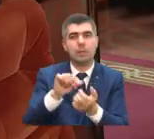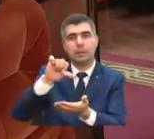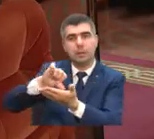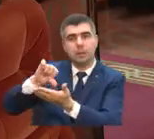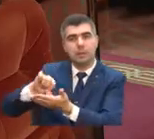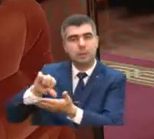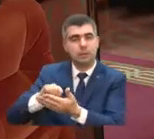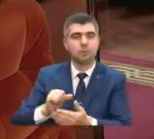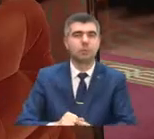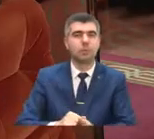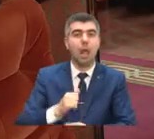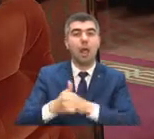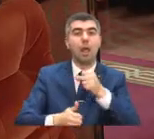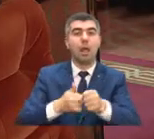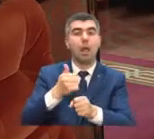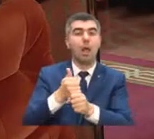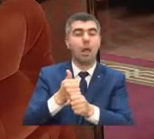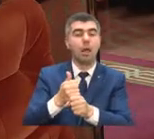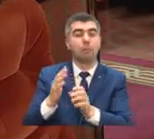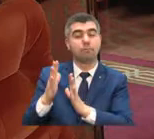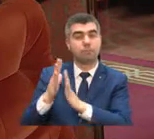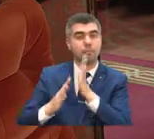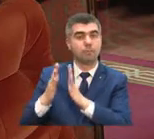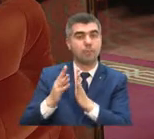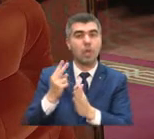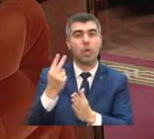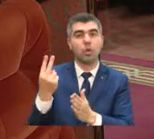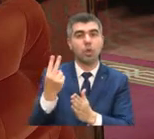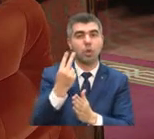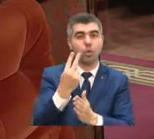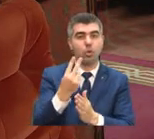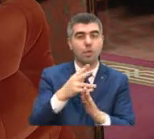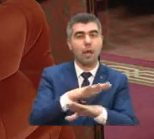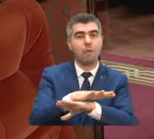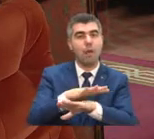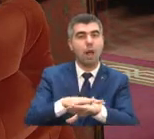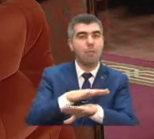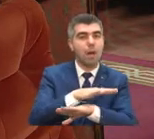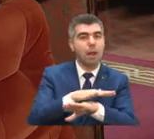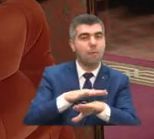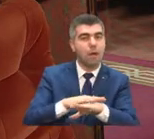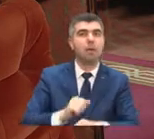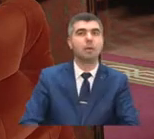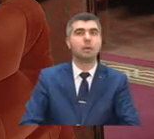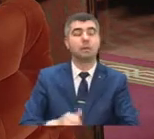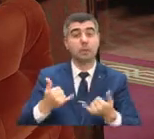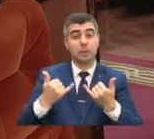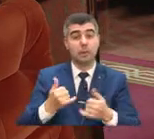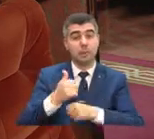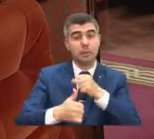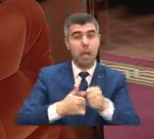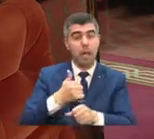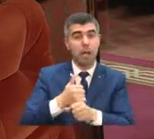السنة الفارطة كانت 22 عمالة لمعنية وإقليم لمعني، هذا العام كاين 27